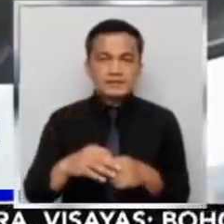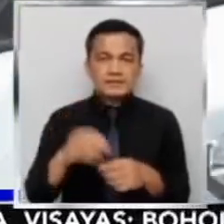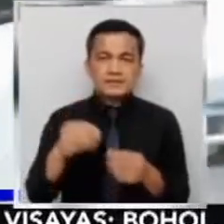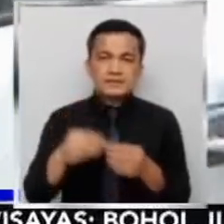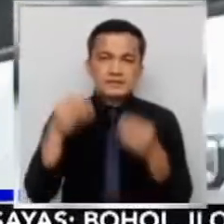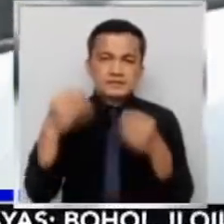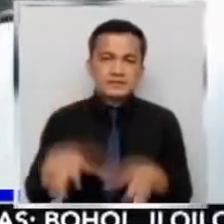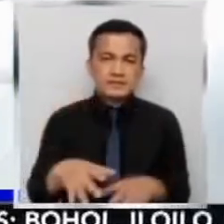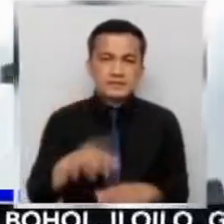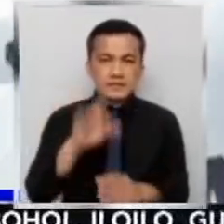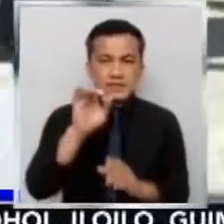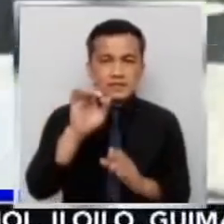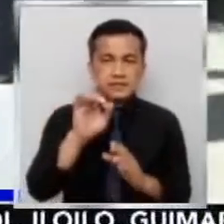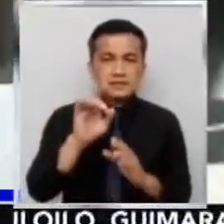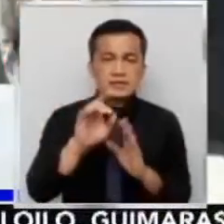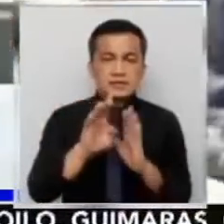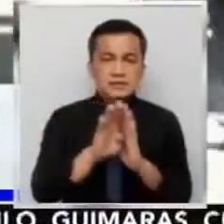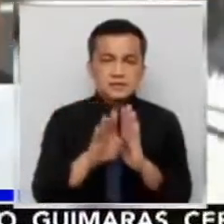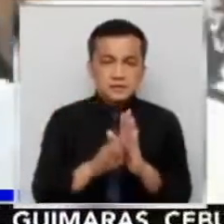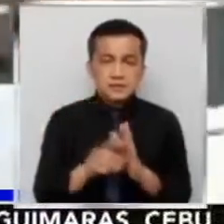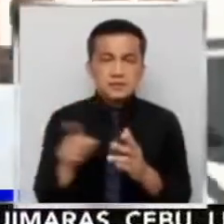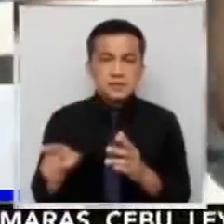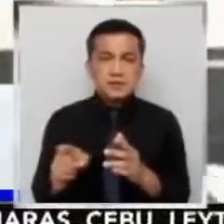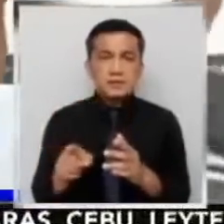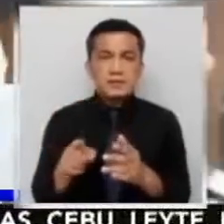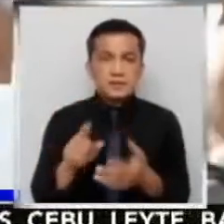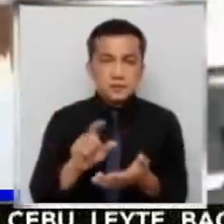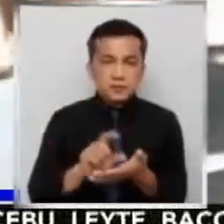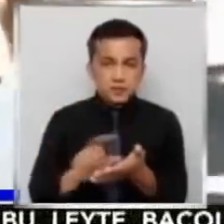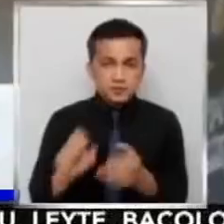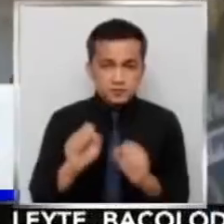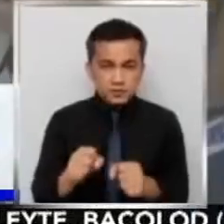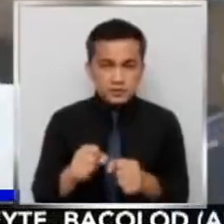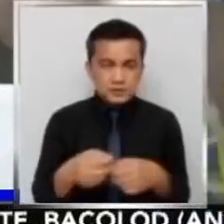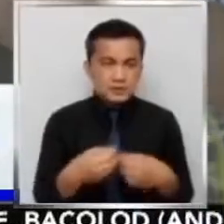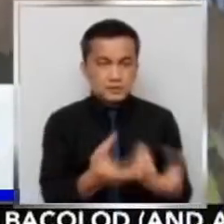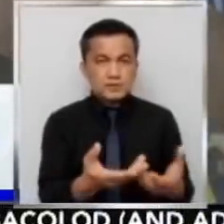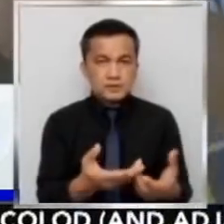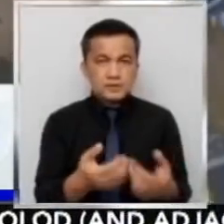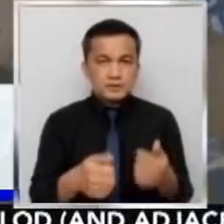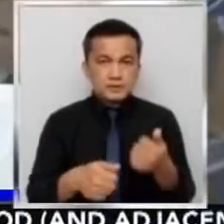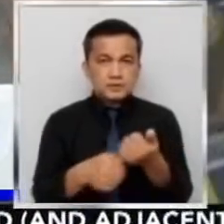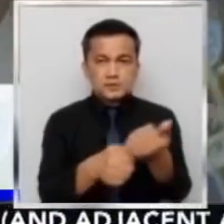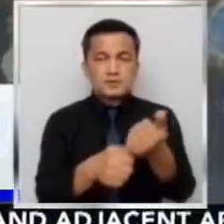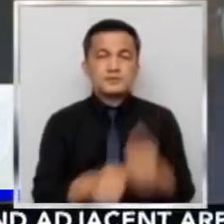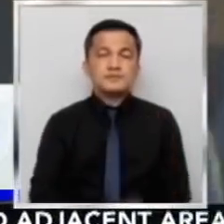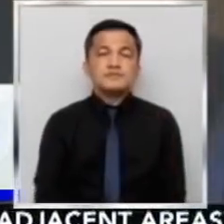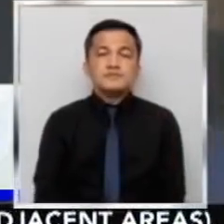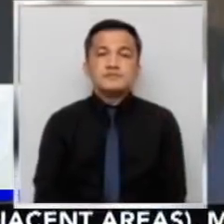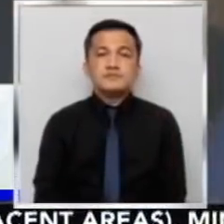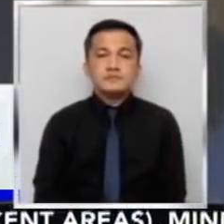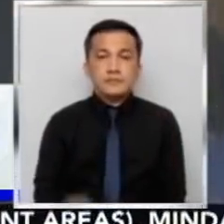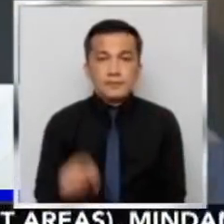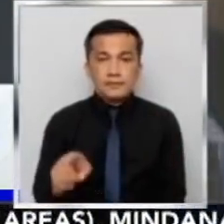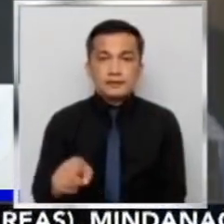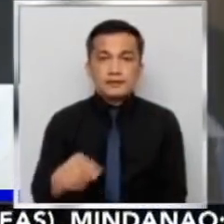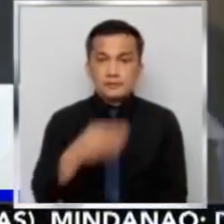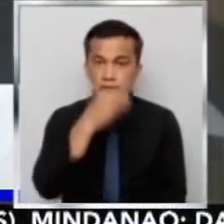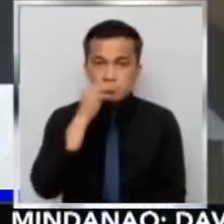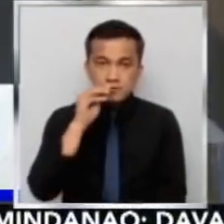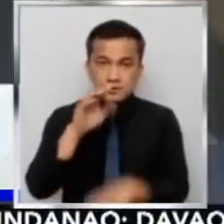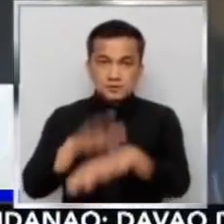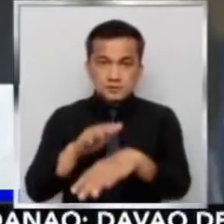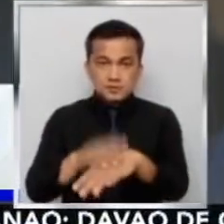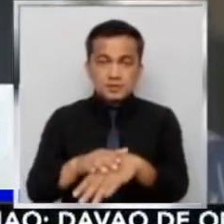billion pesos na pondo para dito na maaaring ibigay na ayuda. Samantala, nagbabala si Pacquiao laban sa ilang